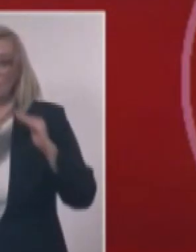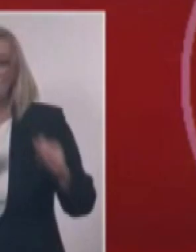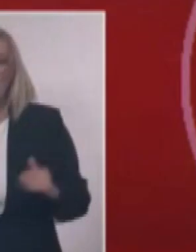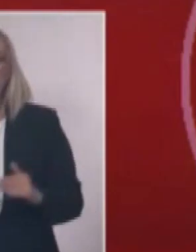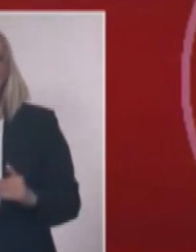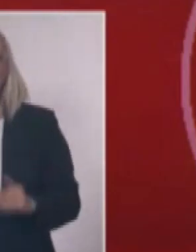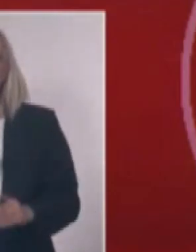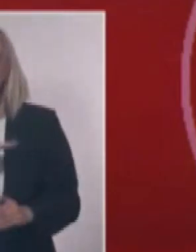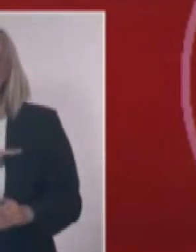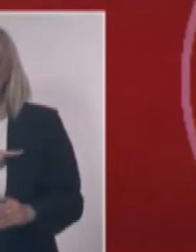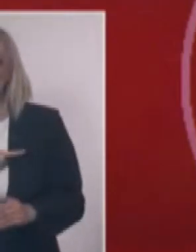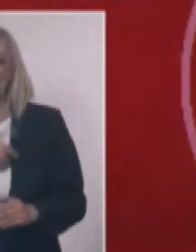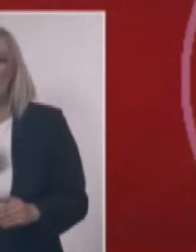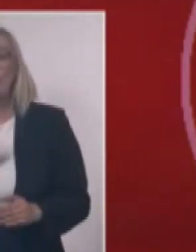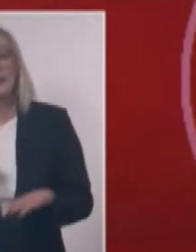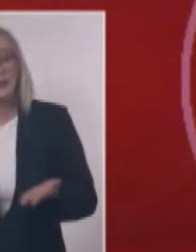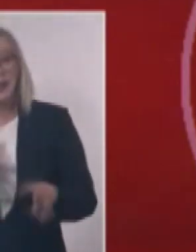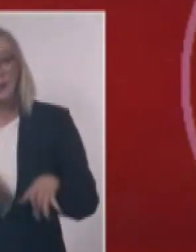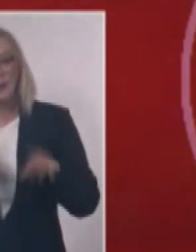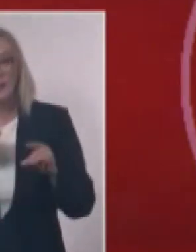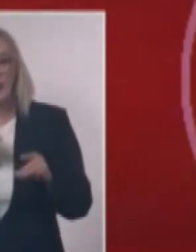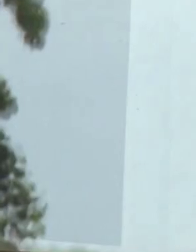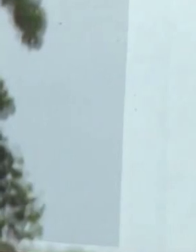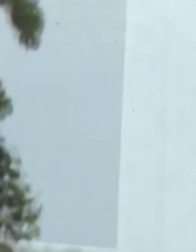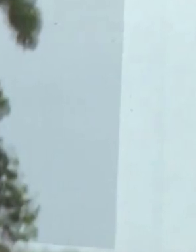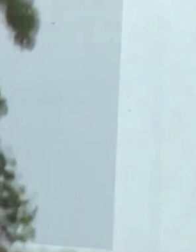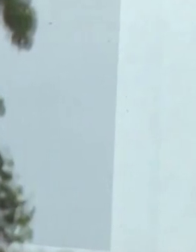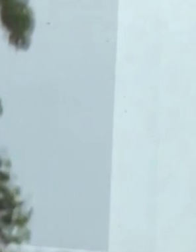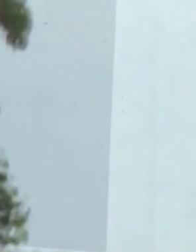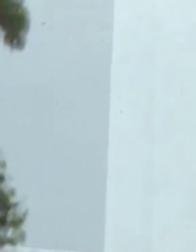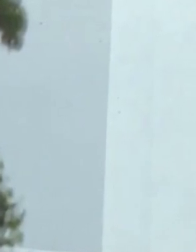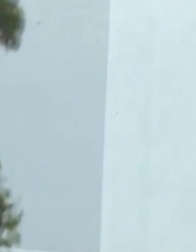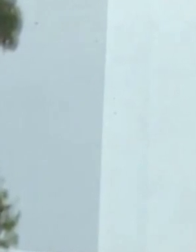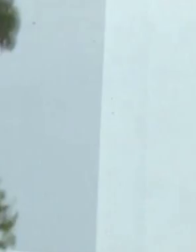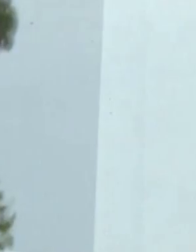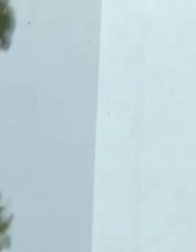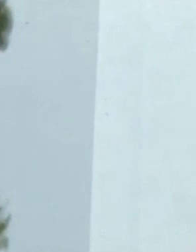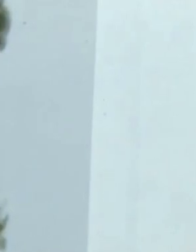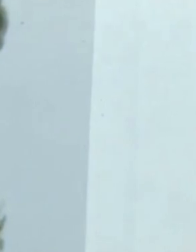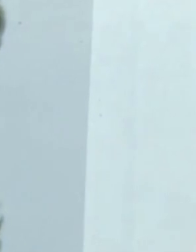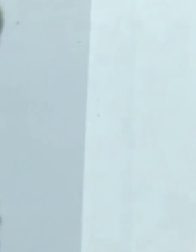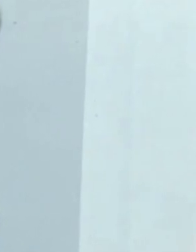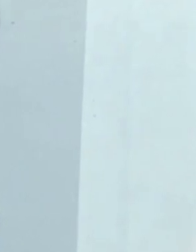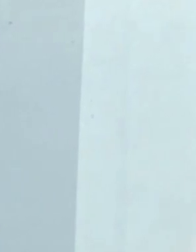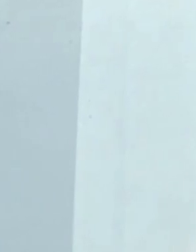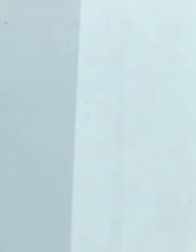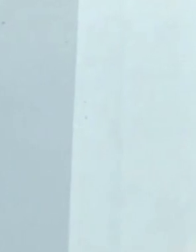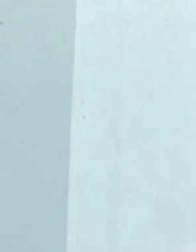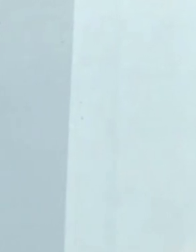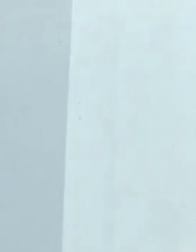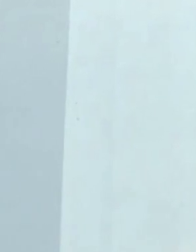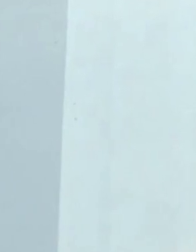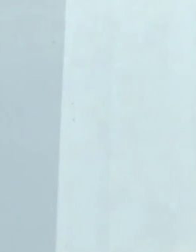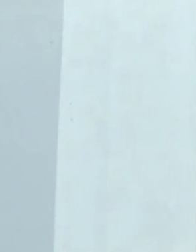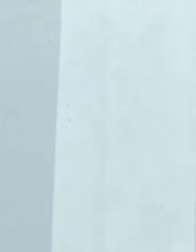Marean dis neata analiza dhe n Baz asaj q kan si informacion Se si po plet buti dhe cil janek